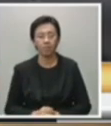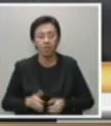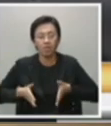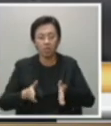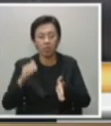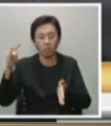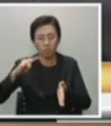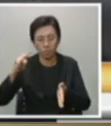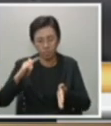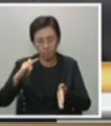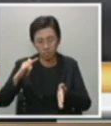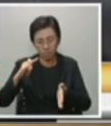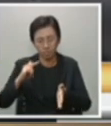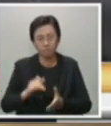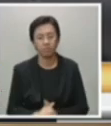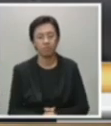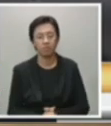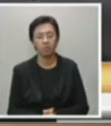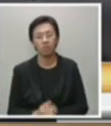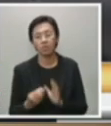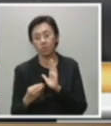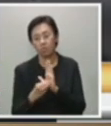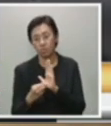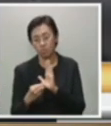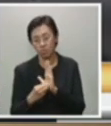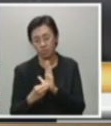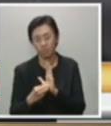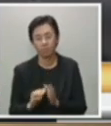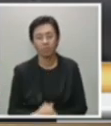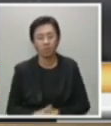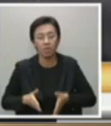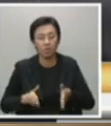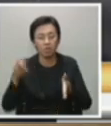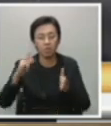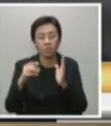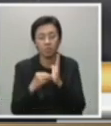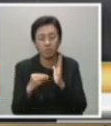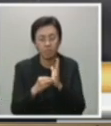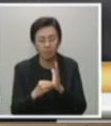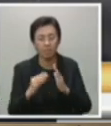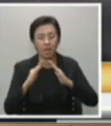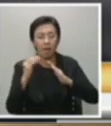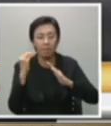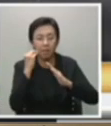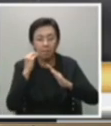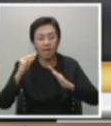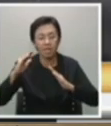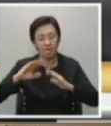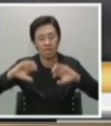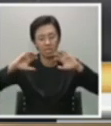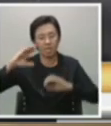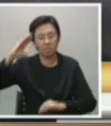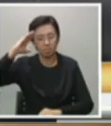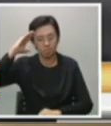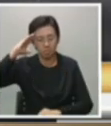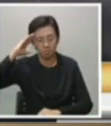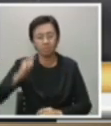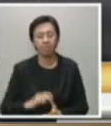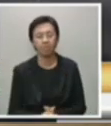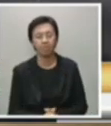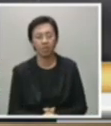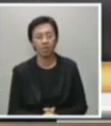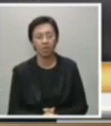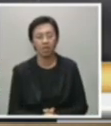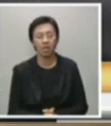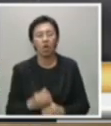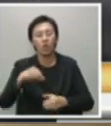าวดีรังสิตกรุงเทพมหานครซึ่งเป็นบ้านพักของทางราชการทหารเป็นที่พักอาศัยของ